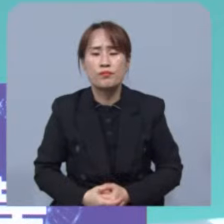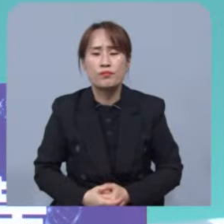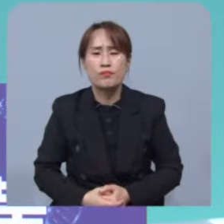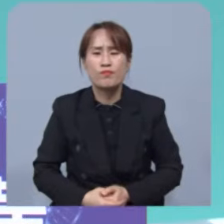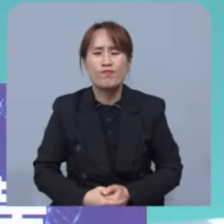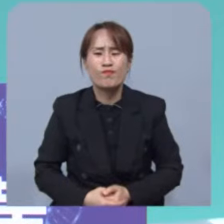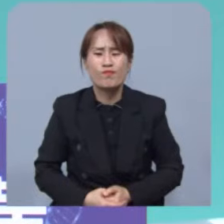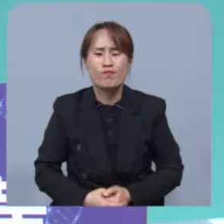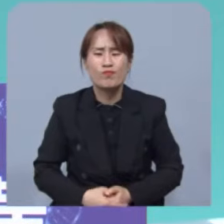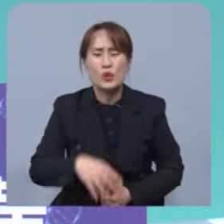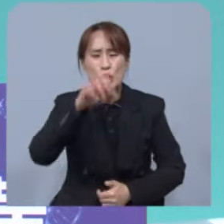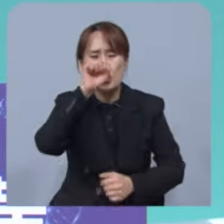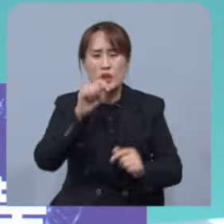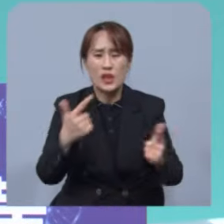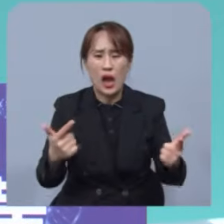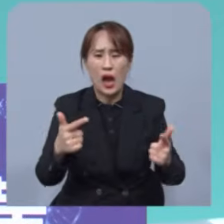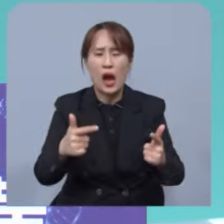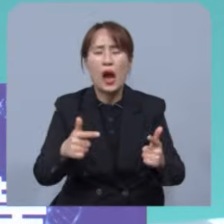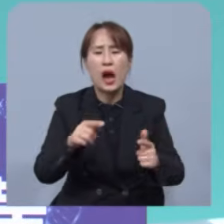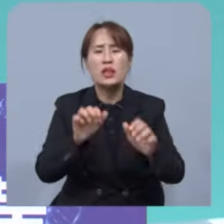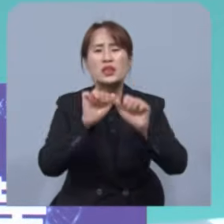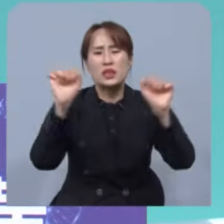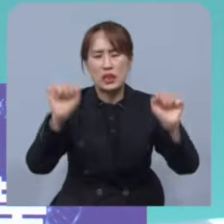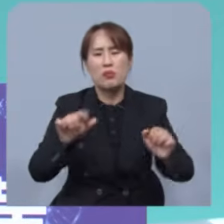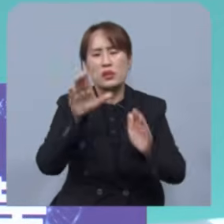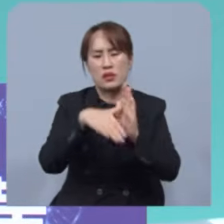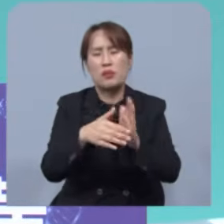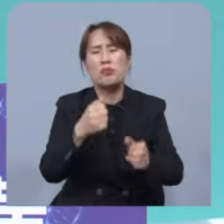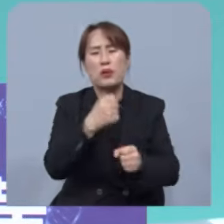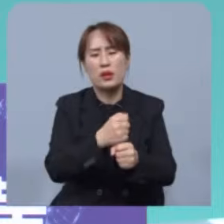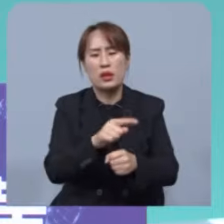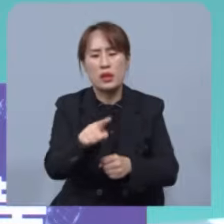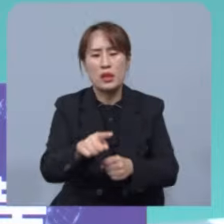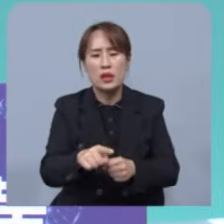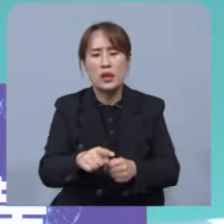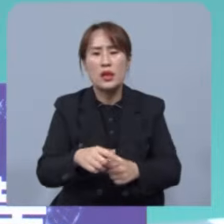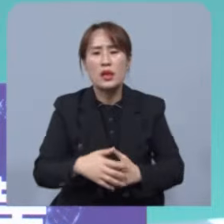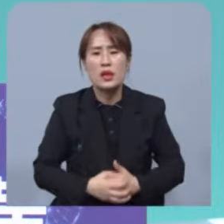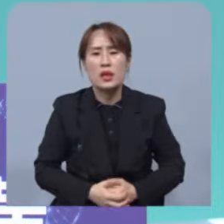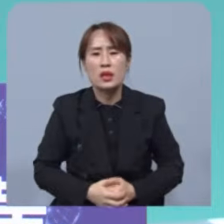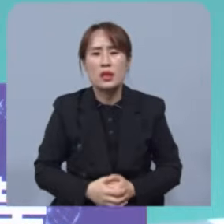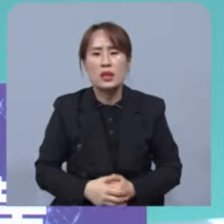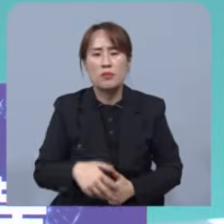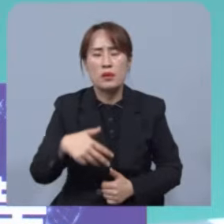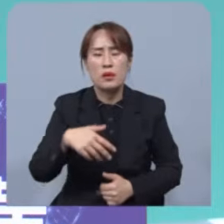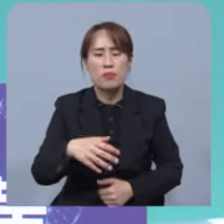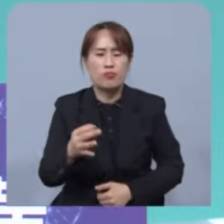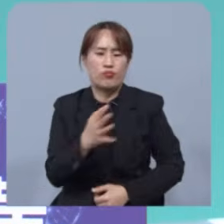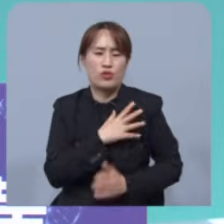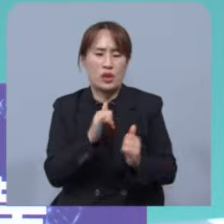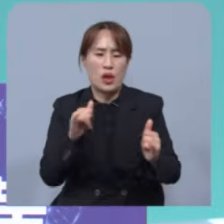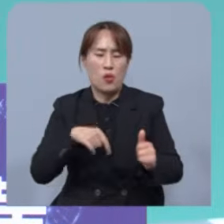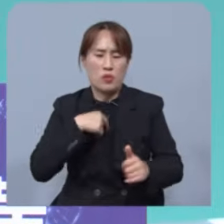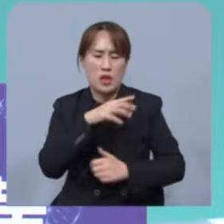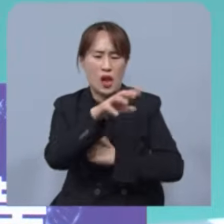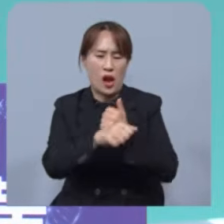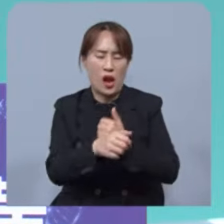정말 안 좋은 구조들이 그때 만들어졌죠. 예를 들면 소위 말하는 재벌 체제, 독점